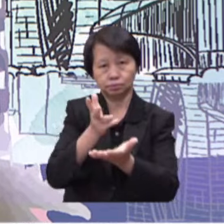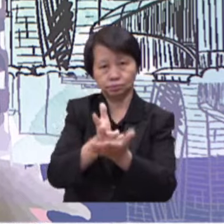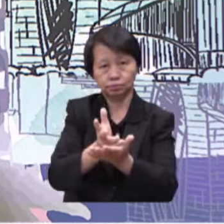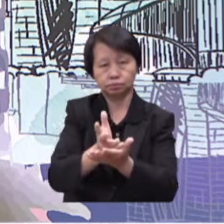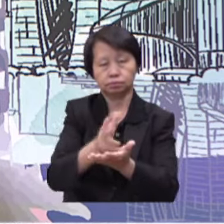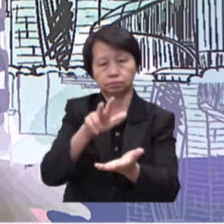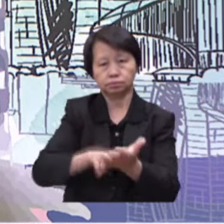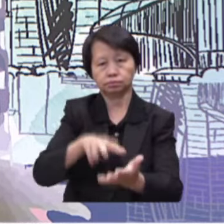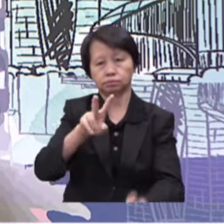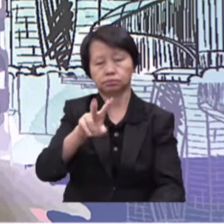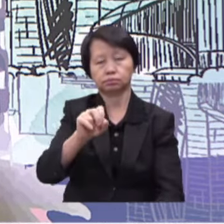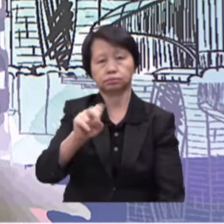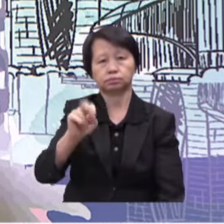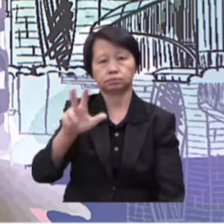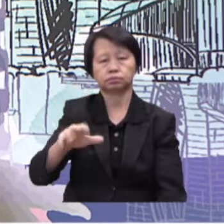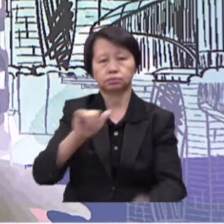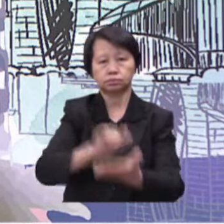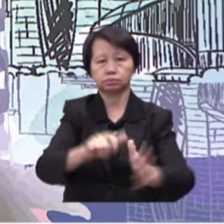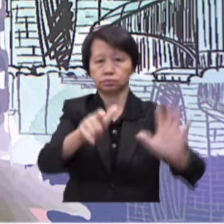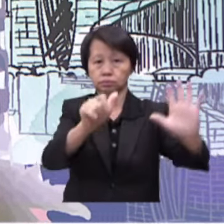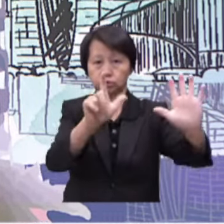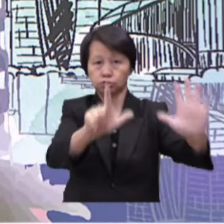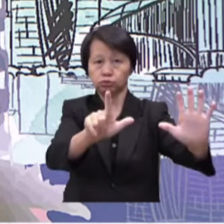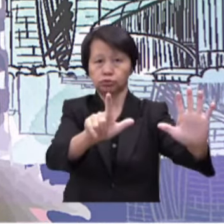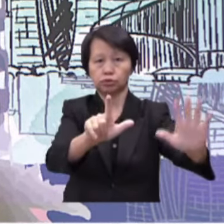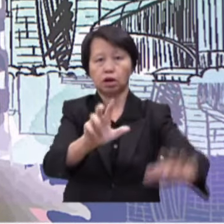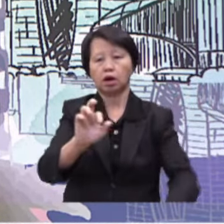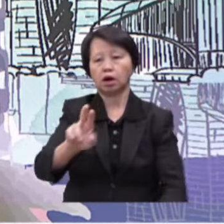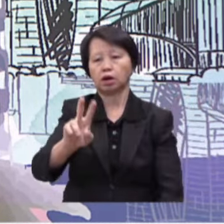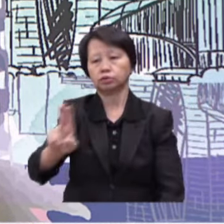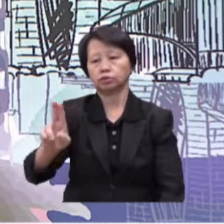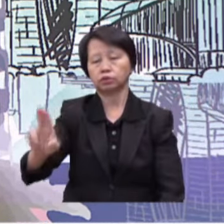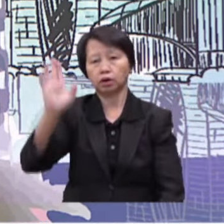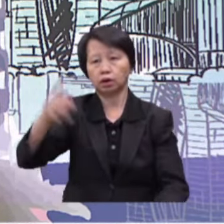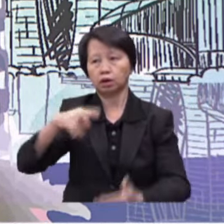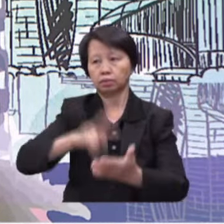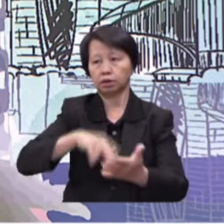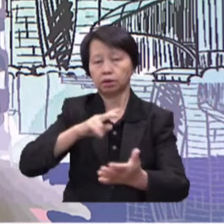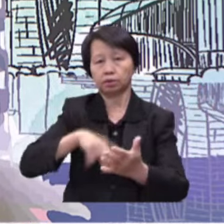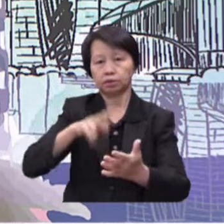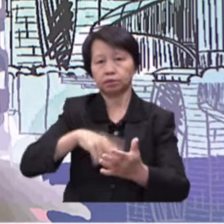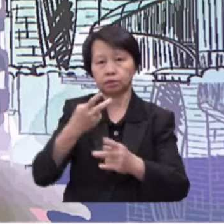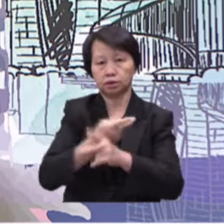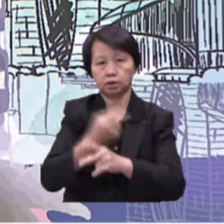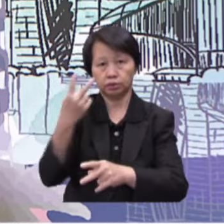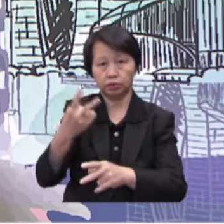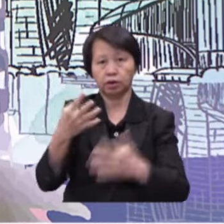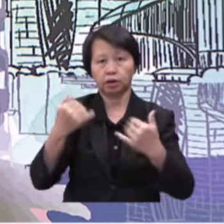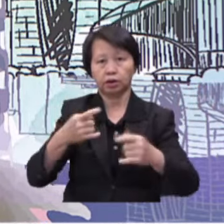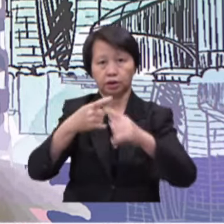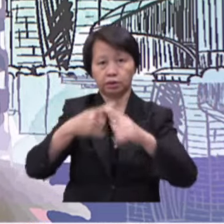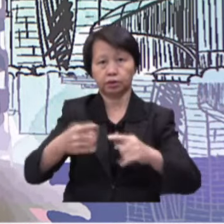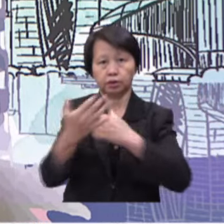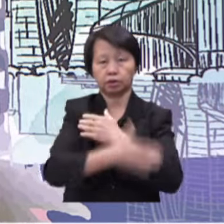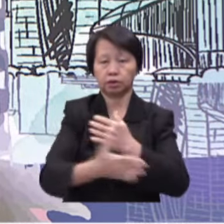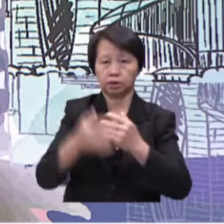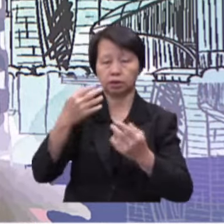2023 itu 7 yang akan dibaca untuk kali kedua dan saya pikir Dewa negara